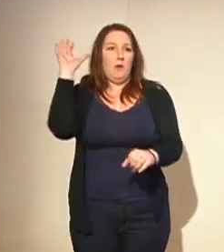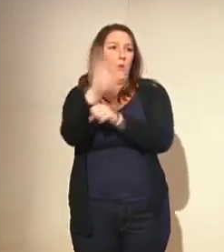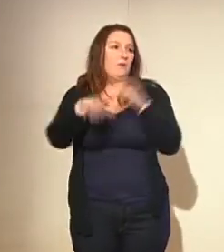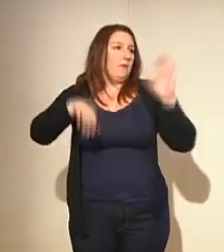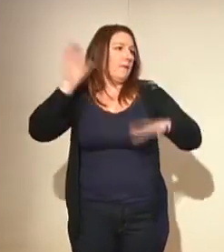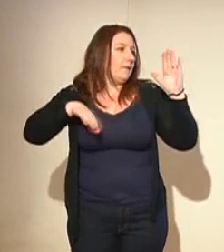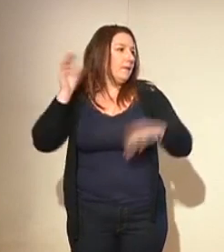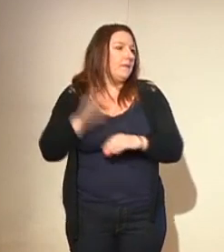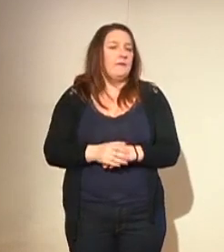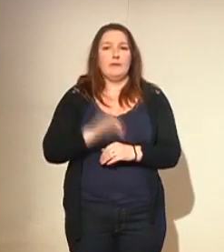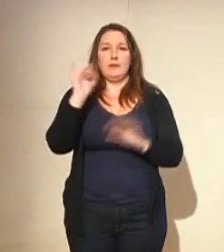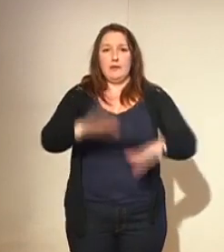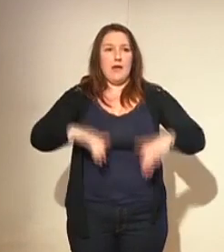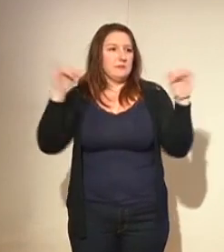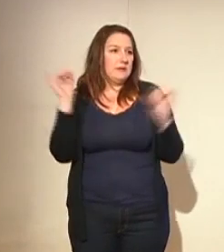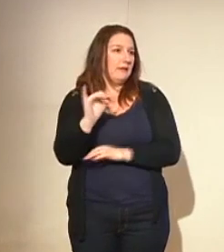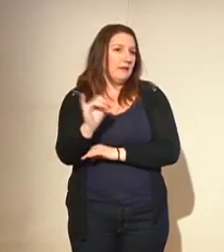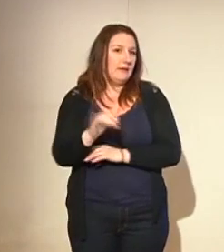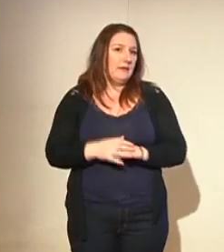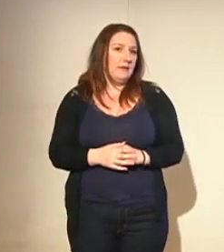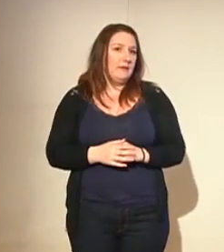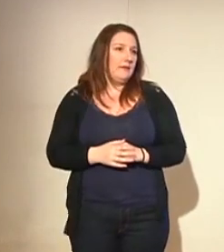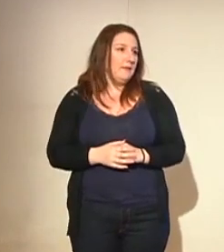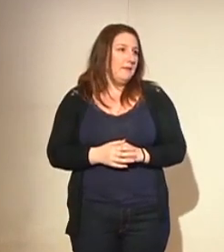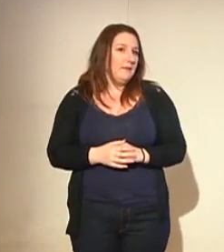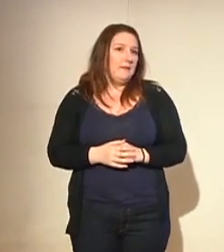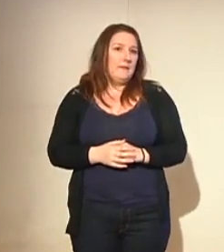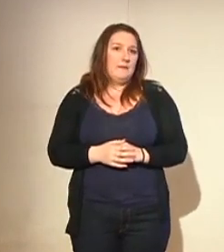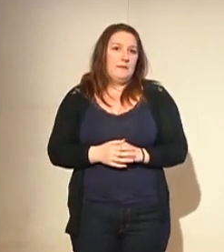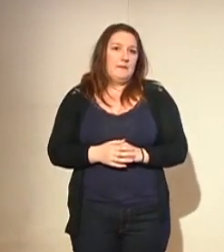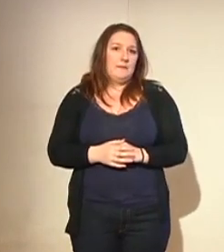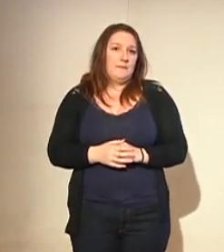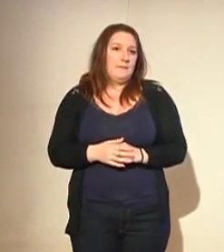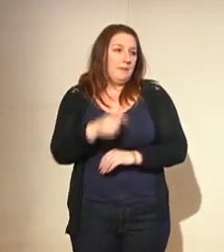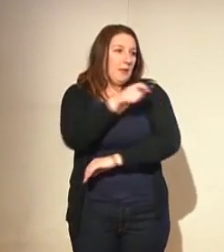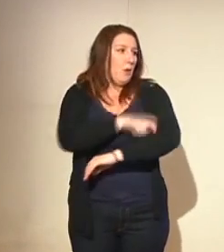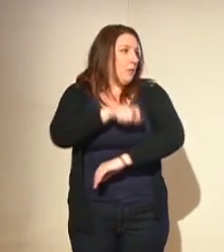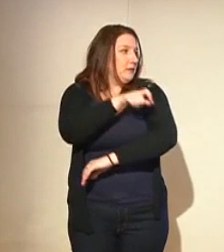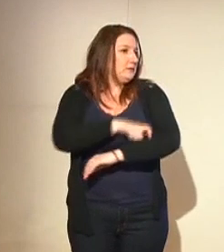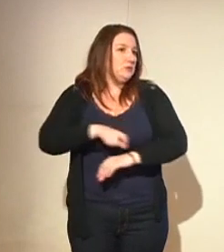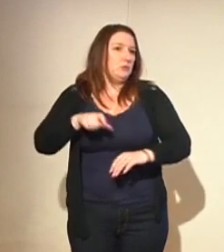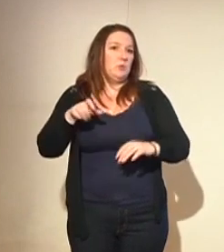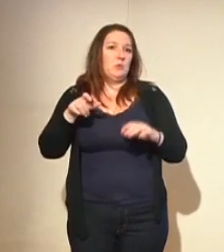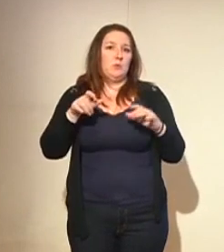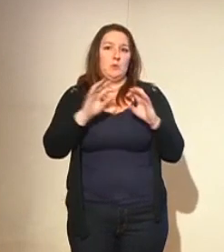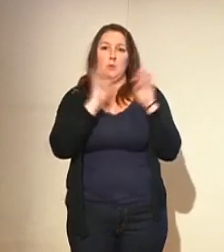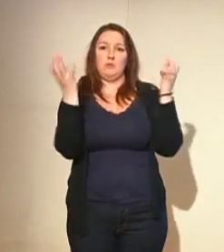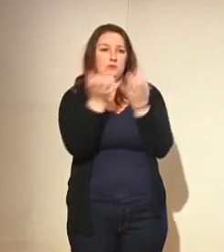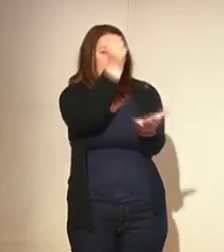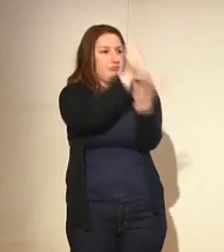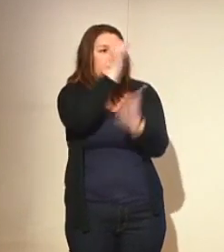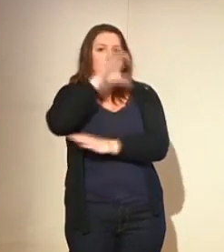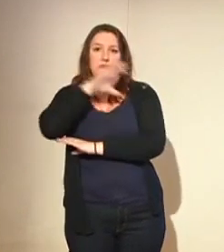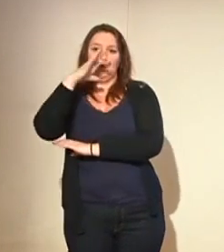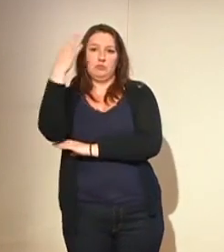contre qui s'abstient cette commission est donc la composition de cette commission est donc adoptée